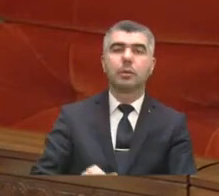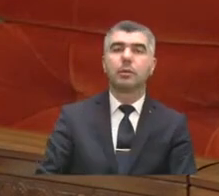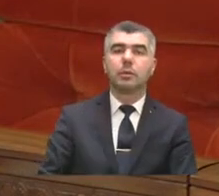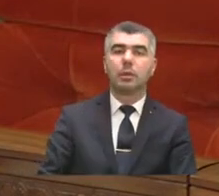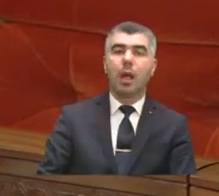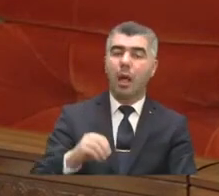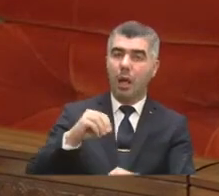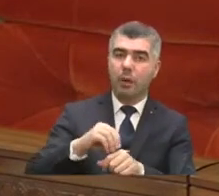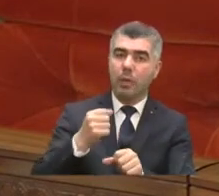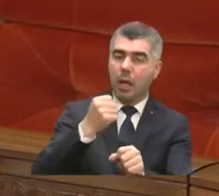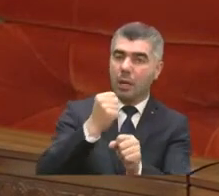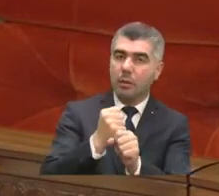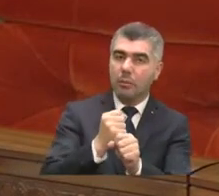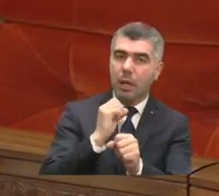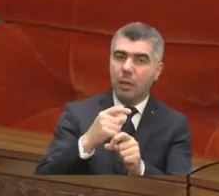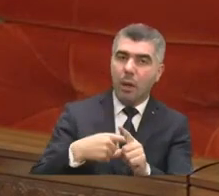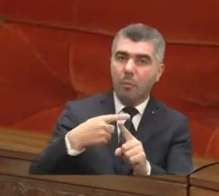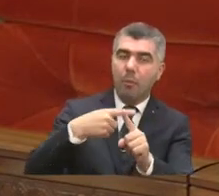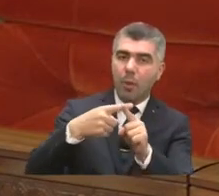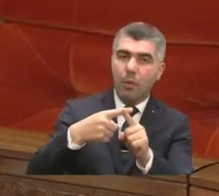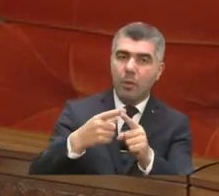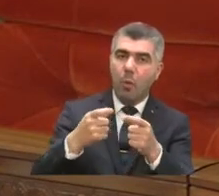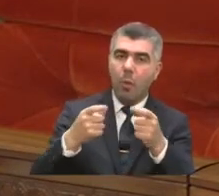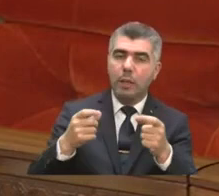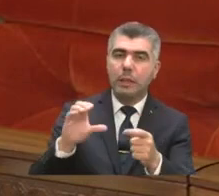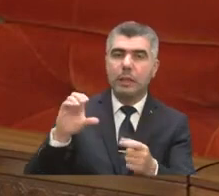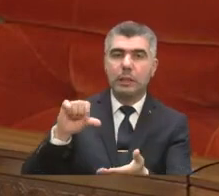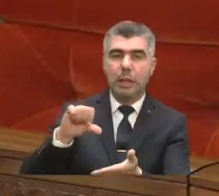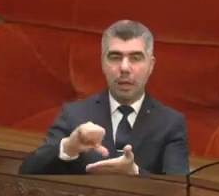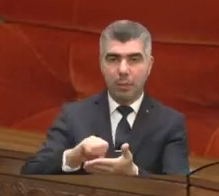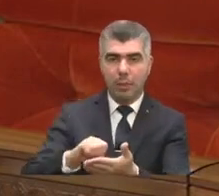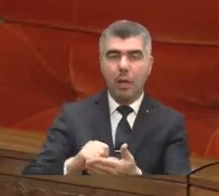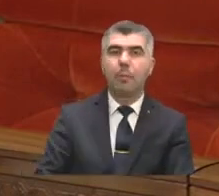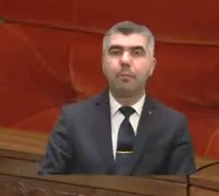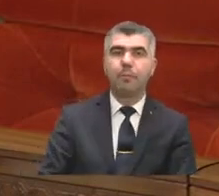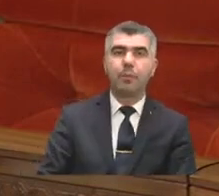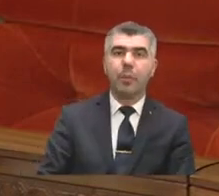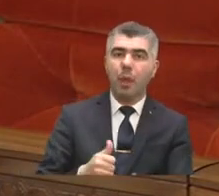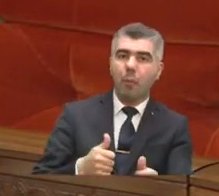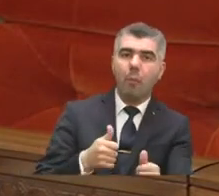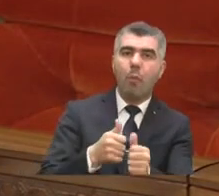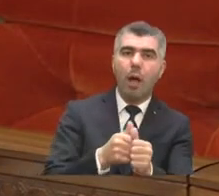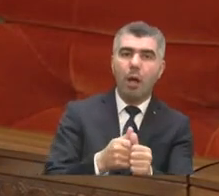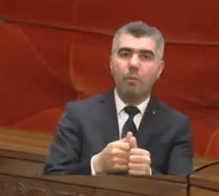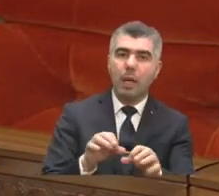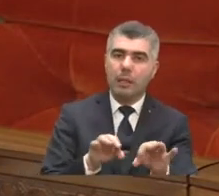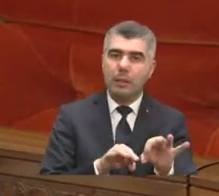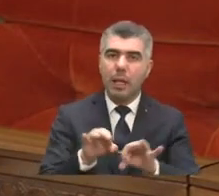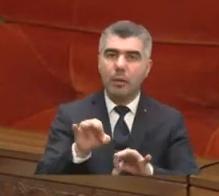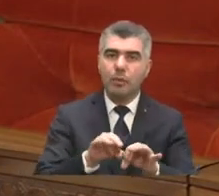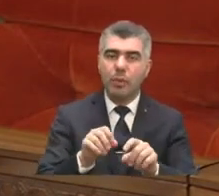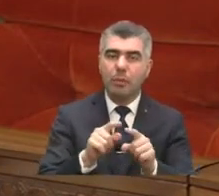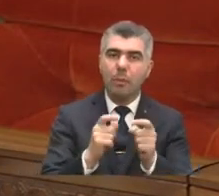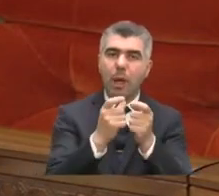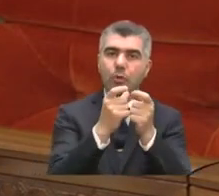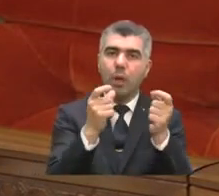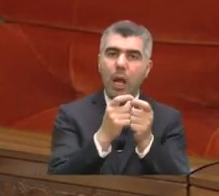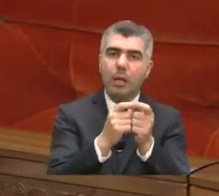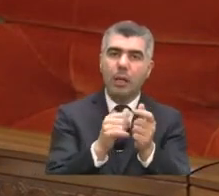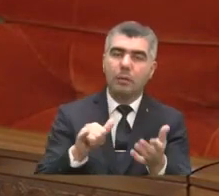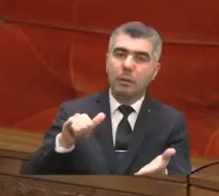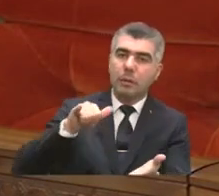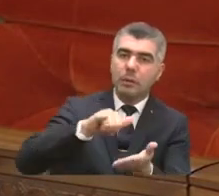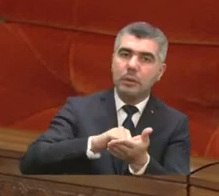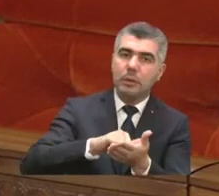يعمل على إنجاز دراسة تخص توسيع مطار الدار البيضاء بهدف مواكبة المخطط الاستراتيجي لشركة الخطوط الملكية، موضوع